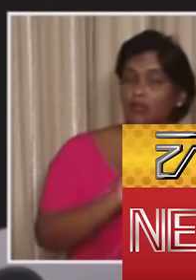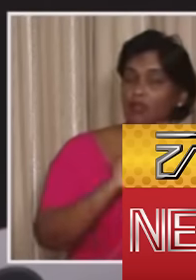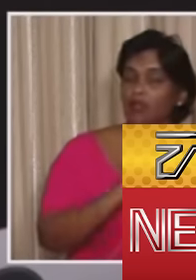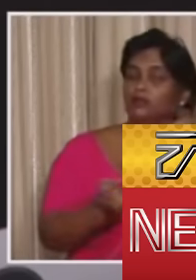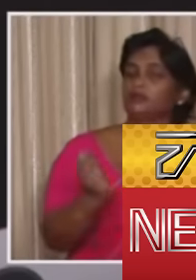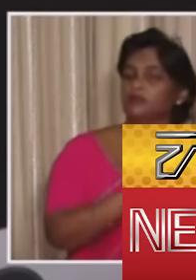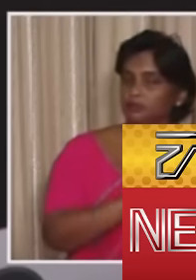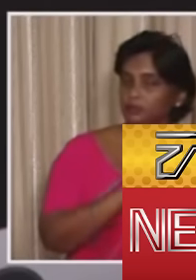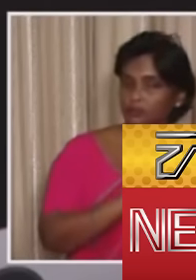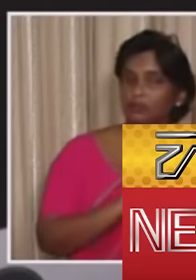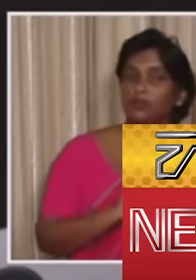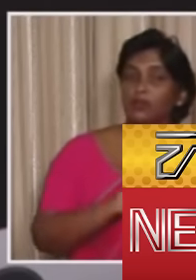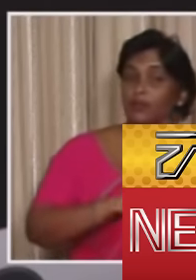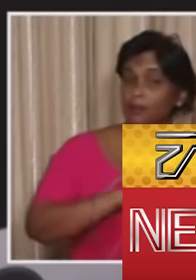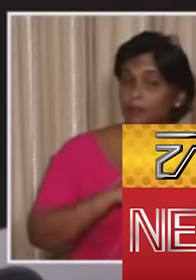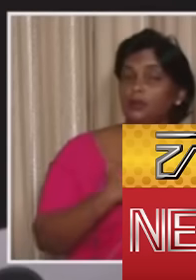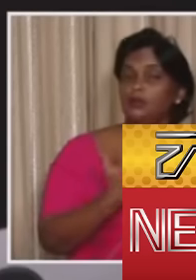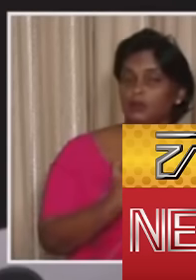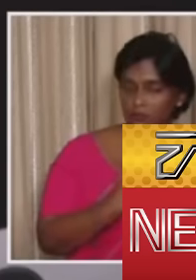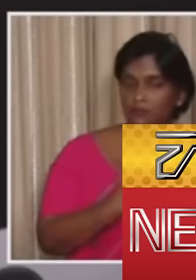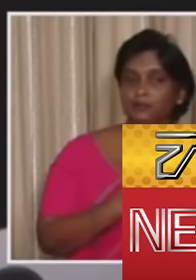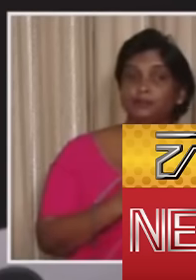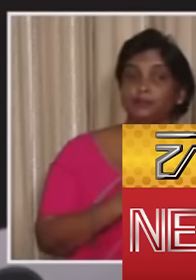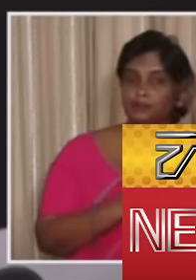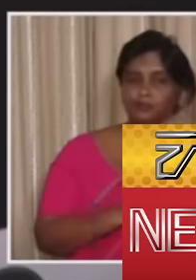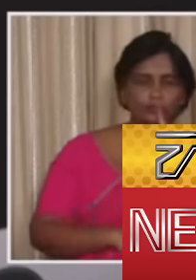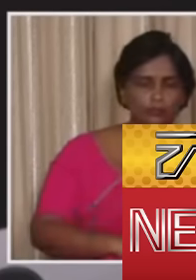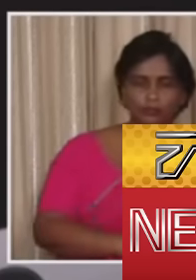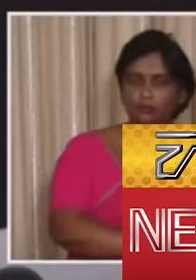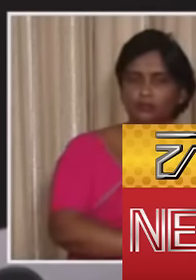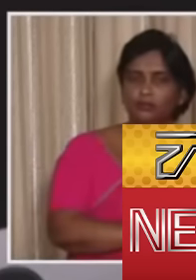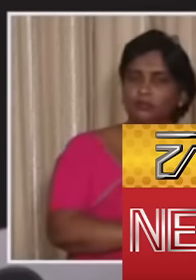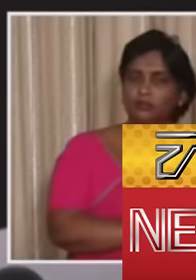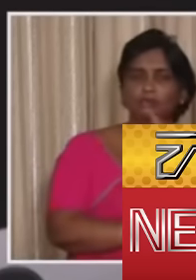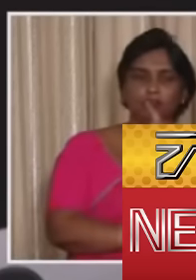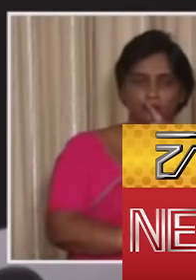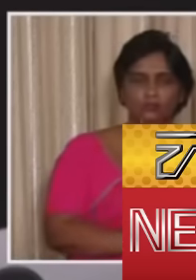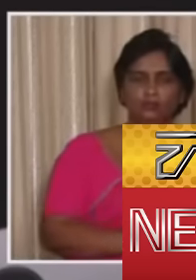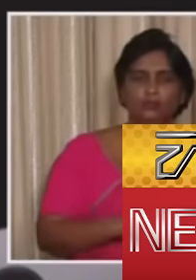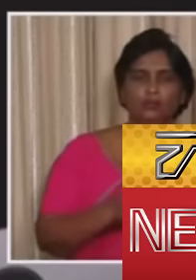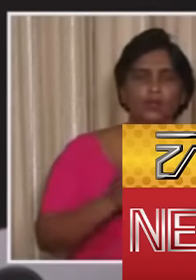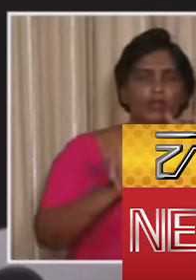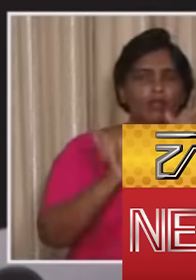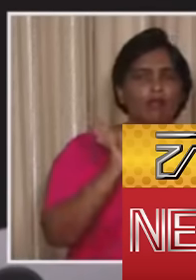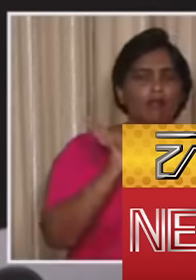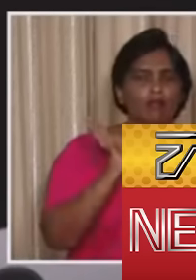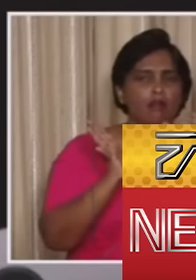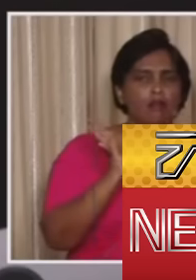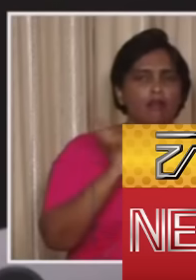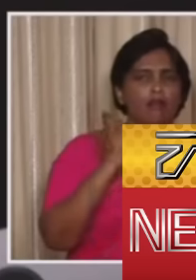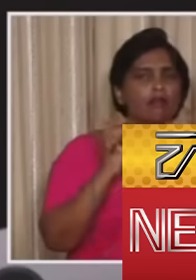පරිවර්තනයක් ලබා ගැනීම සඳහා සැලැස්මක් අවශ්‍යයි. විශේෂම ගත්තොත් දැන් තමුනාසල මම දන්න කැසිනෝ සාලා දාන්න තීන්දුවක්